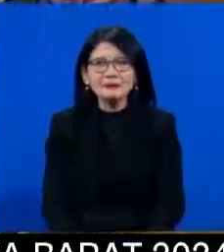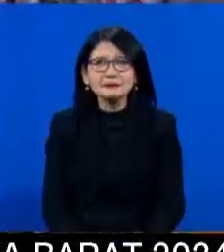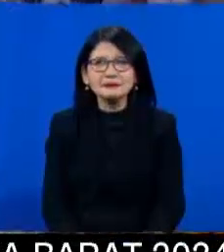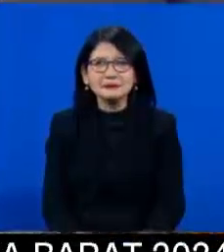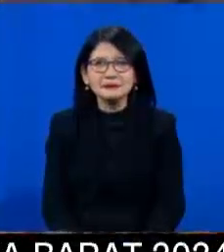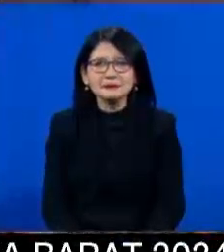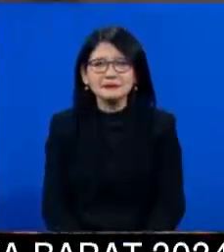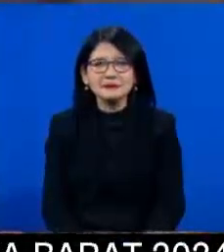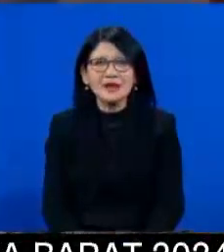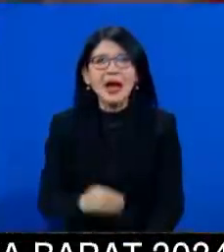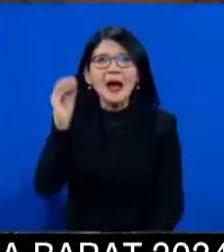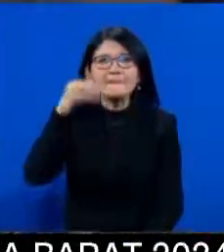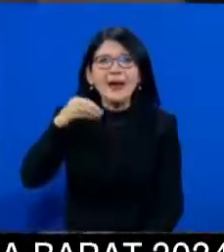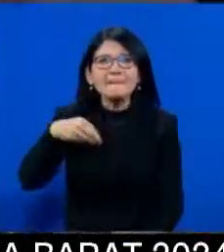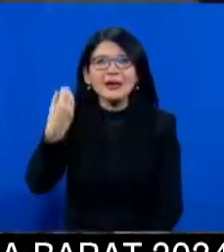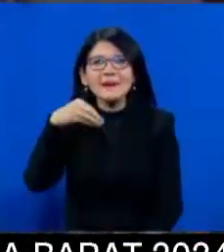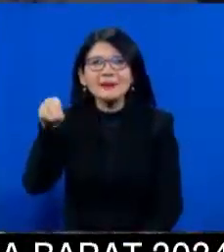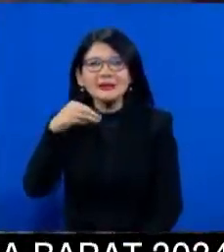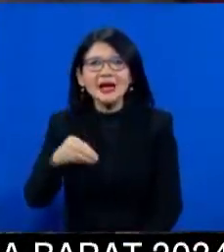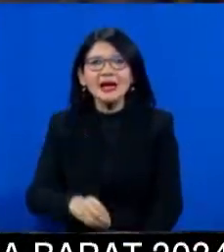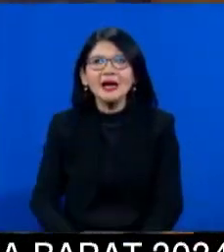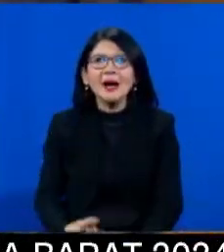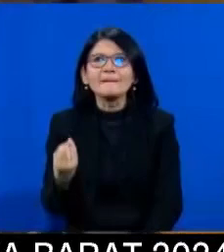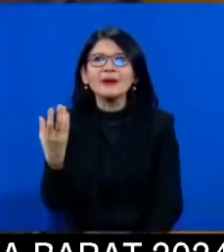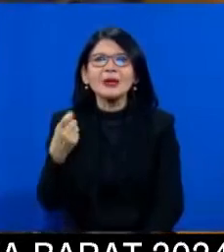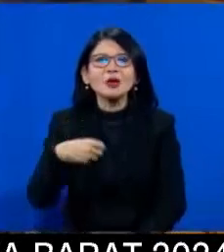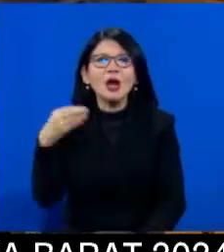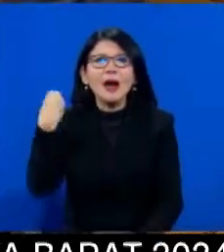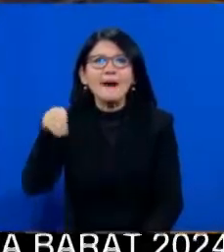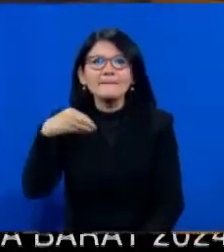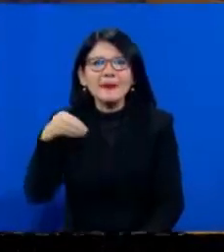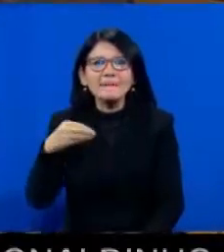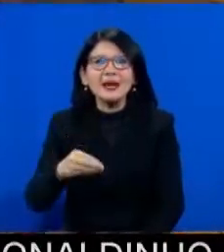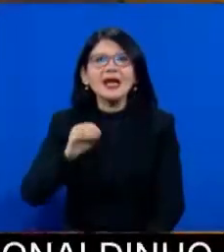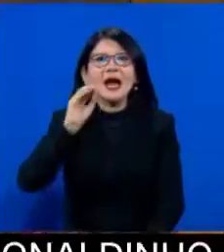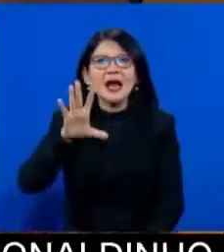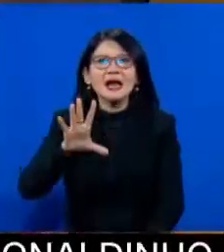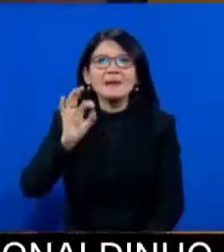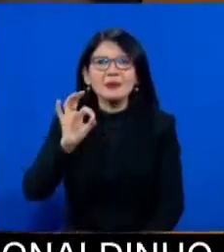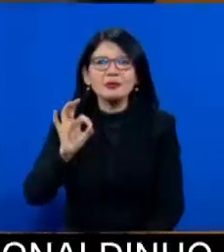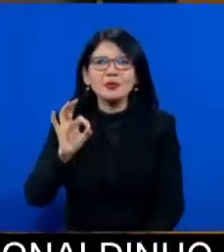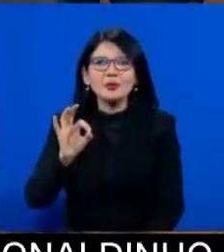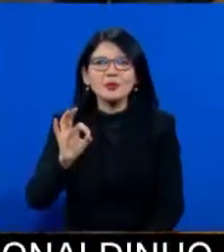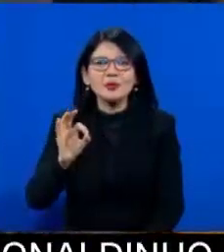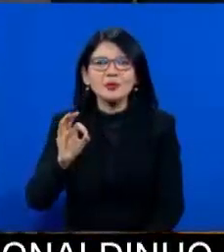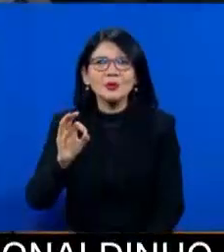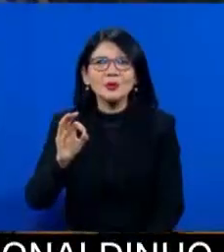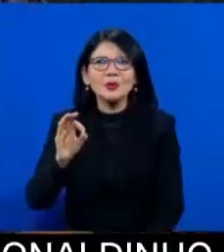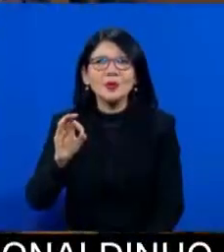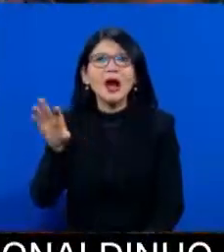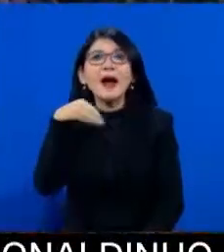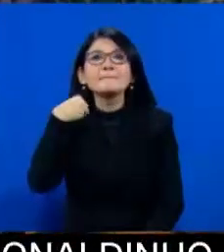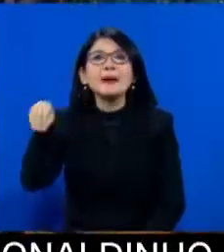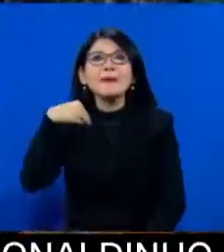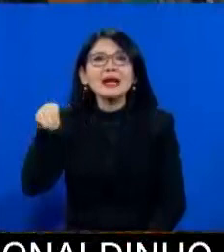Rintangnya Bu, bebek sama ayam berapa kilo sehari? Bebeknya 50, ayamnya sampai 100. 50 ekor apa 50 kilo Bu? 50 ekor.